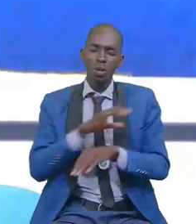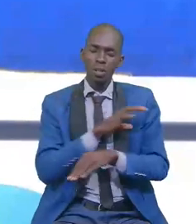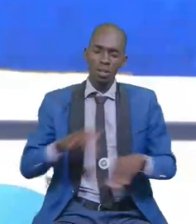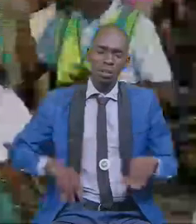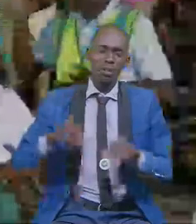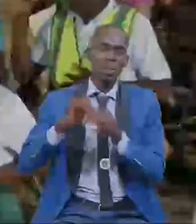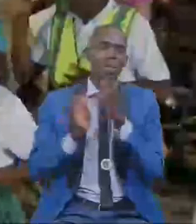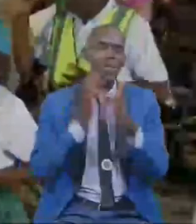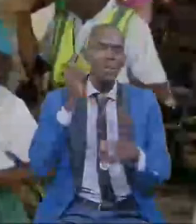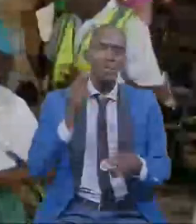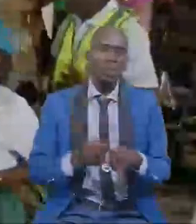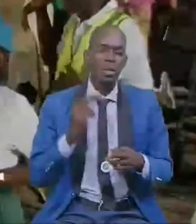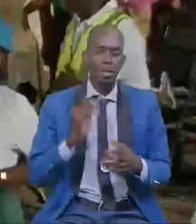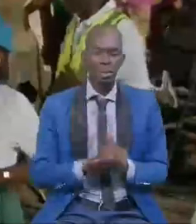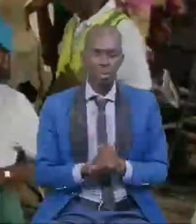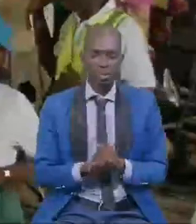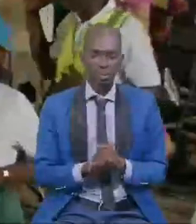de Jésus.